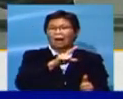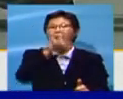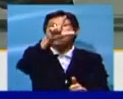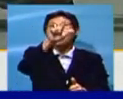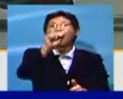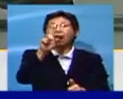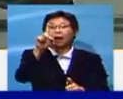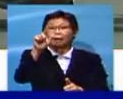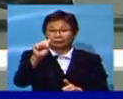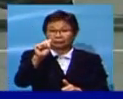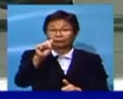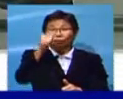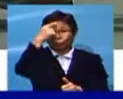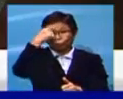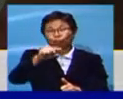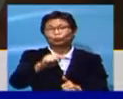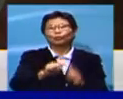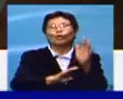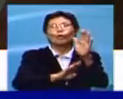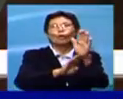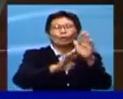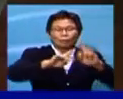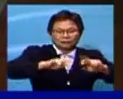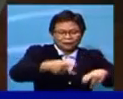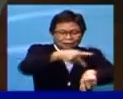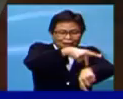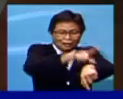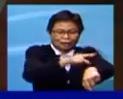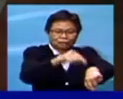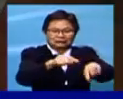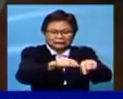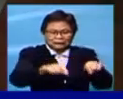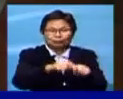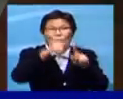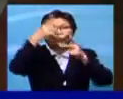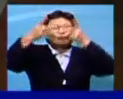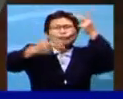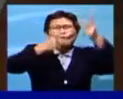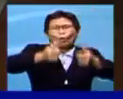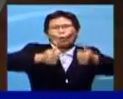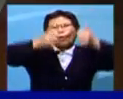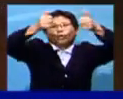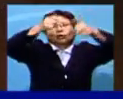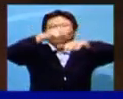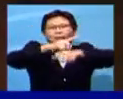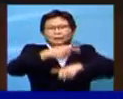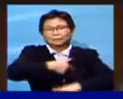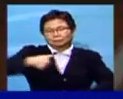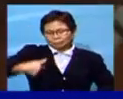pembangunan Langkawi untuk menjadikan Langkawi destinasi pelancongan utama di